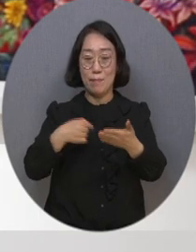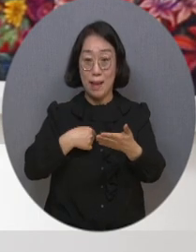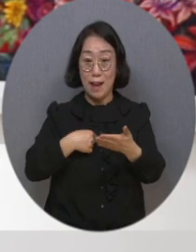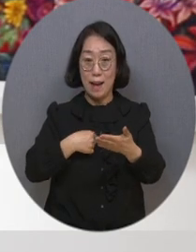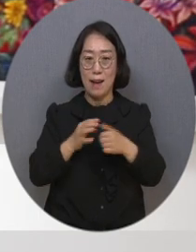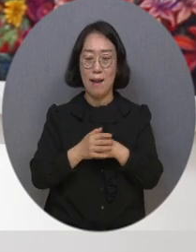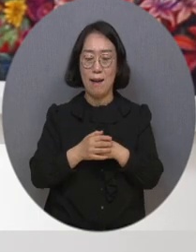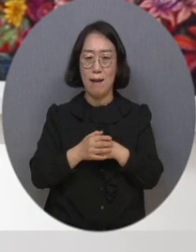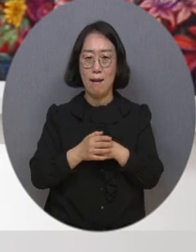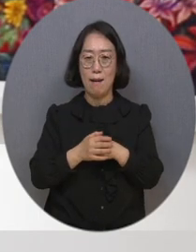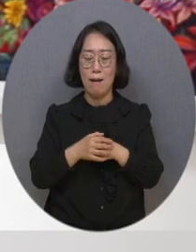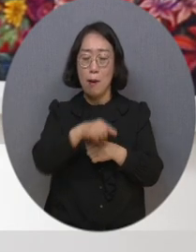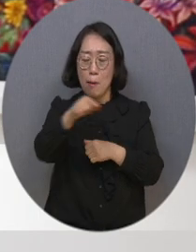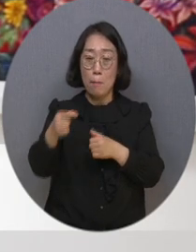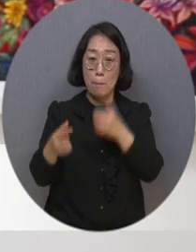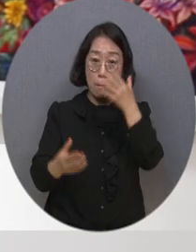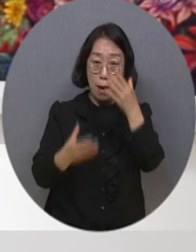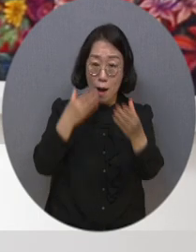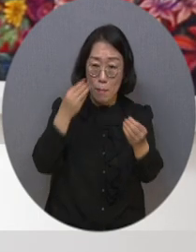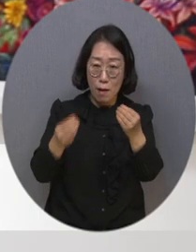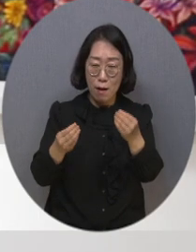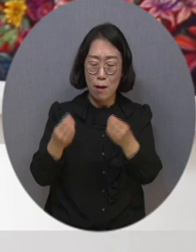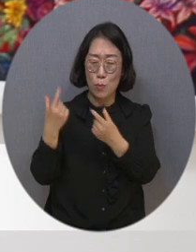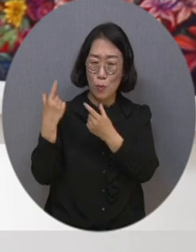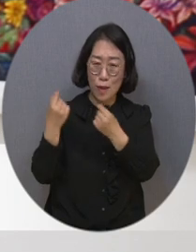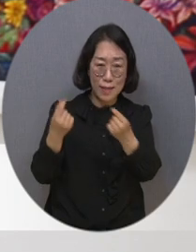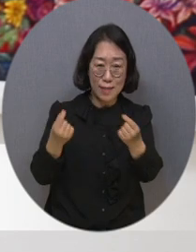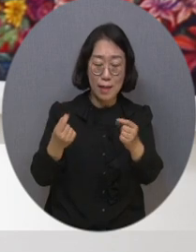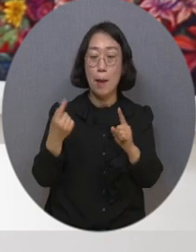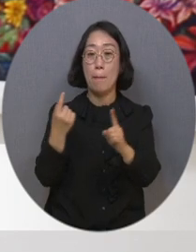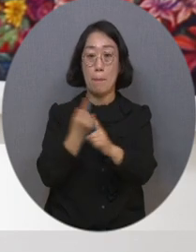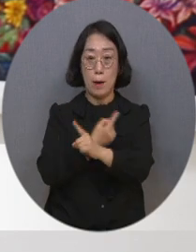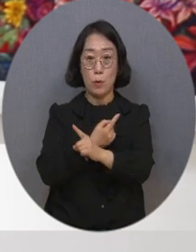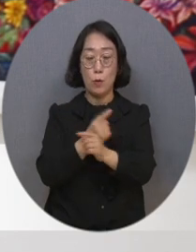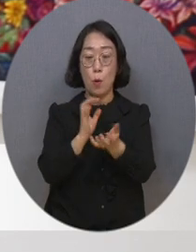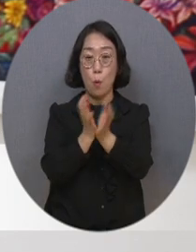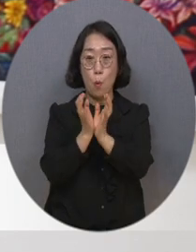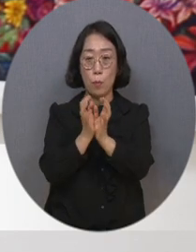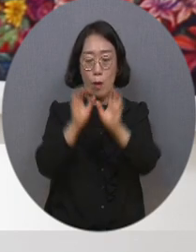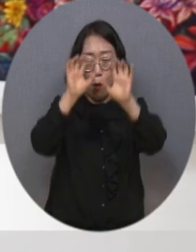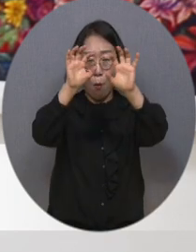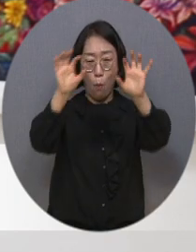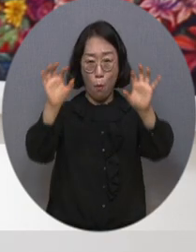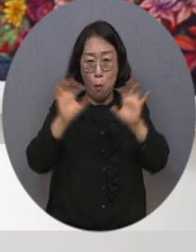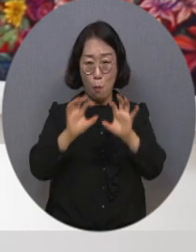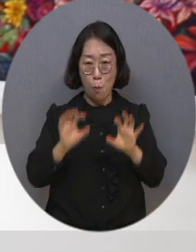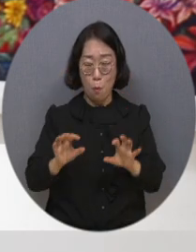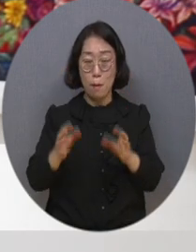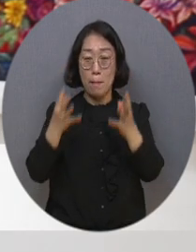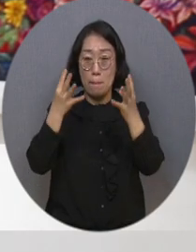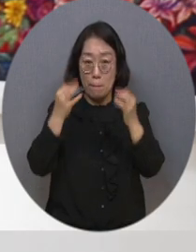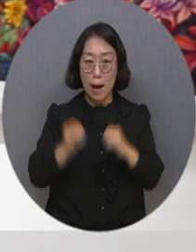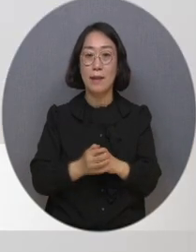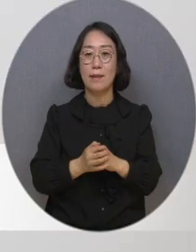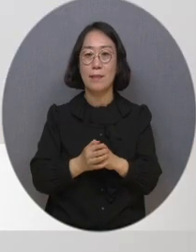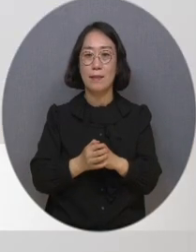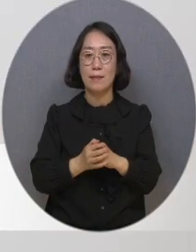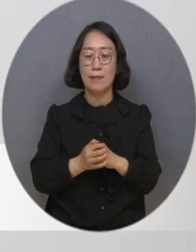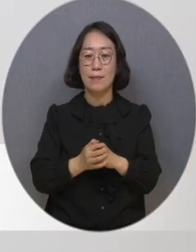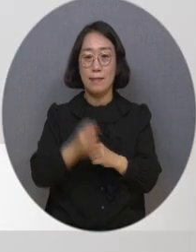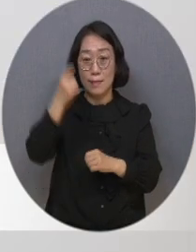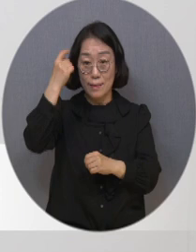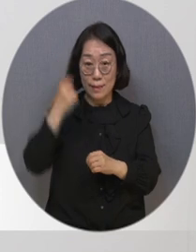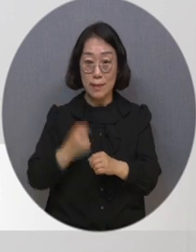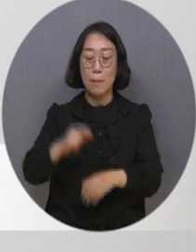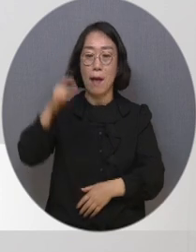작품은 낯익은 이미지를 탈피하려고 꽃무리로 상징적인 형태를 구성해 가면서